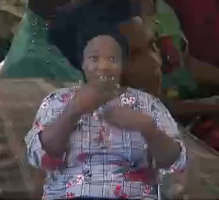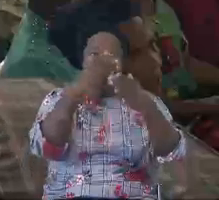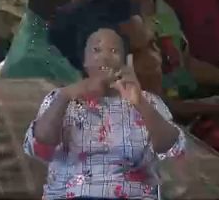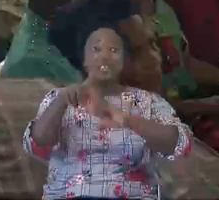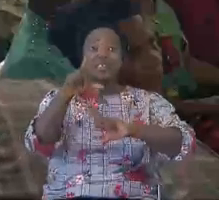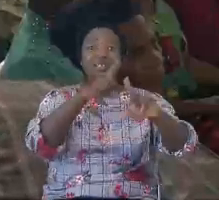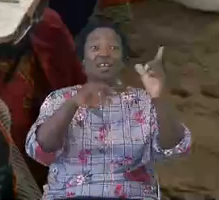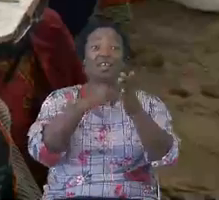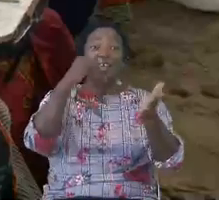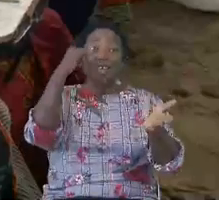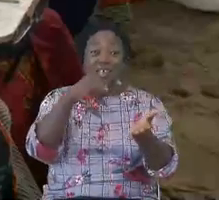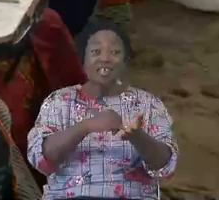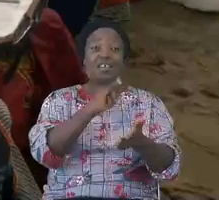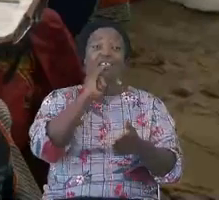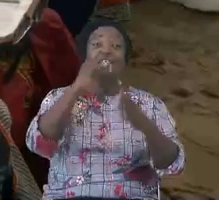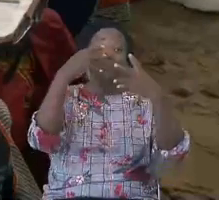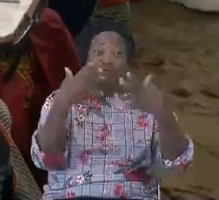est accompli.